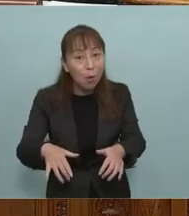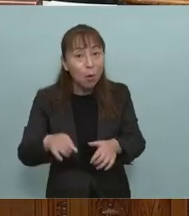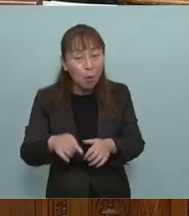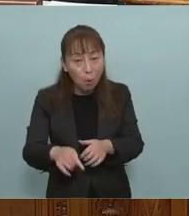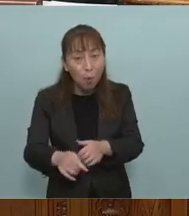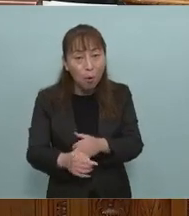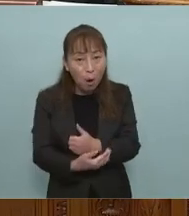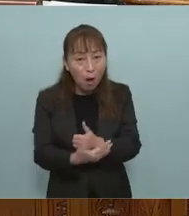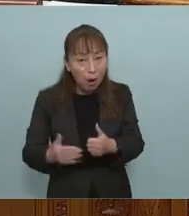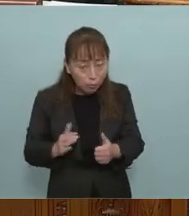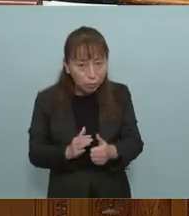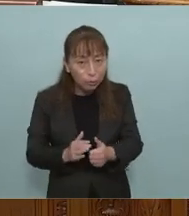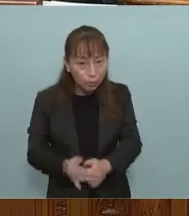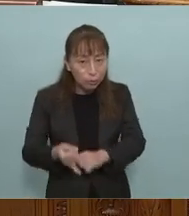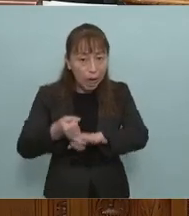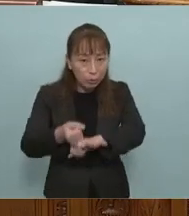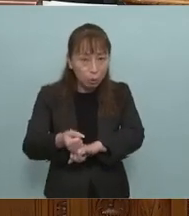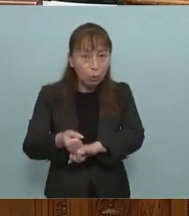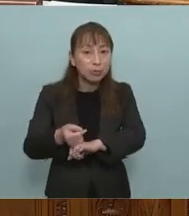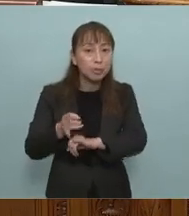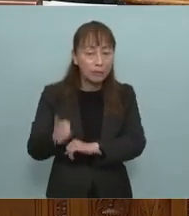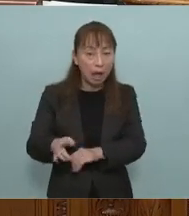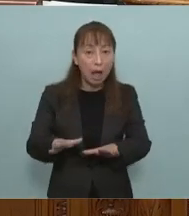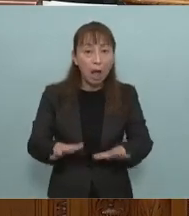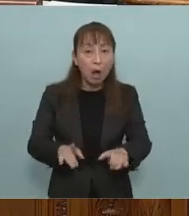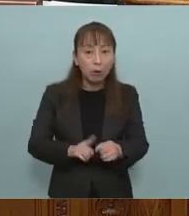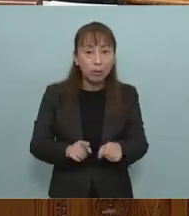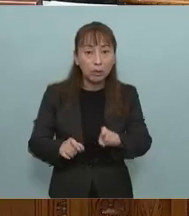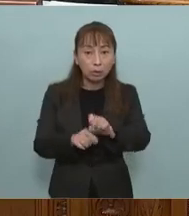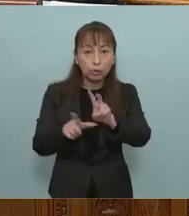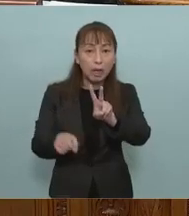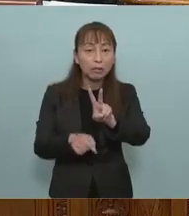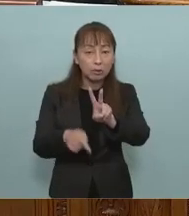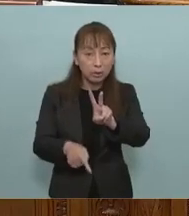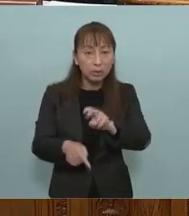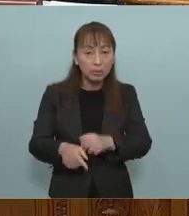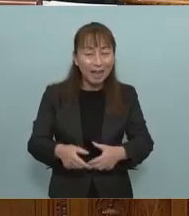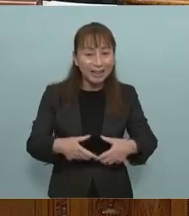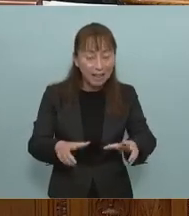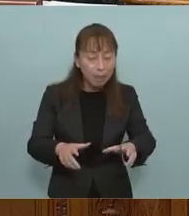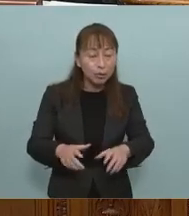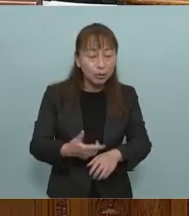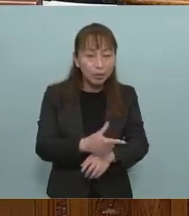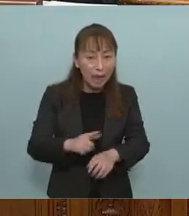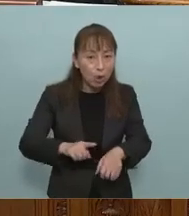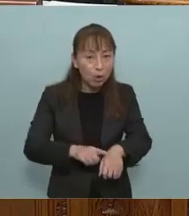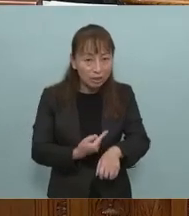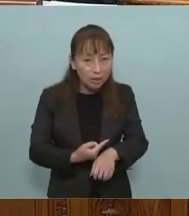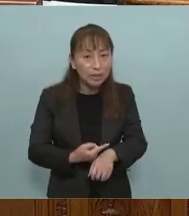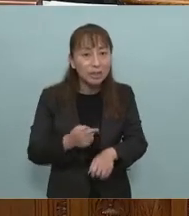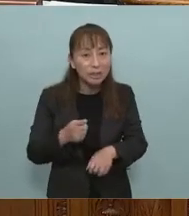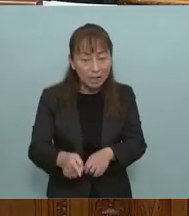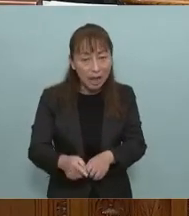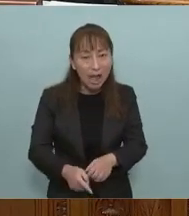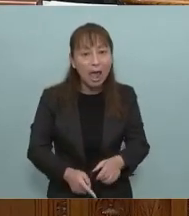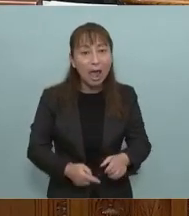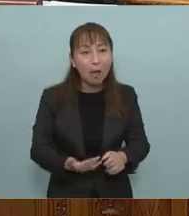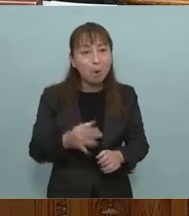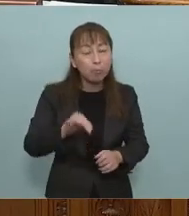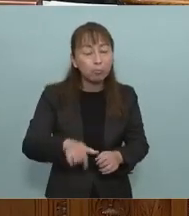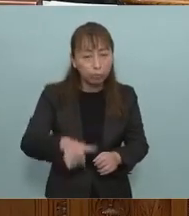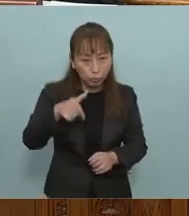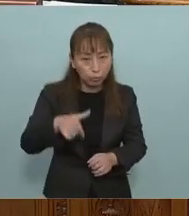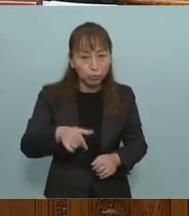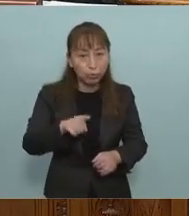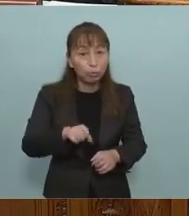30×30 の達成を約束しました。本年12月には生物多様性 COP15 が開催されますが、